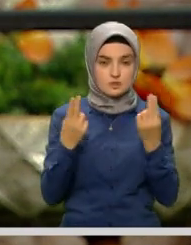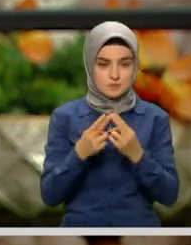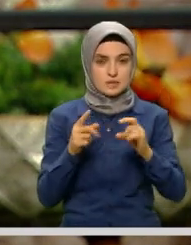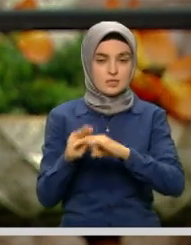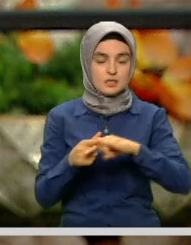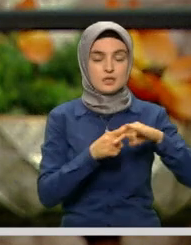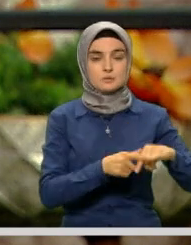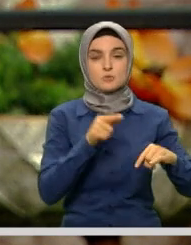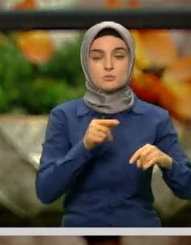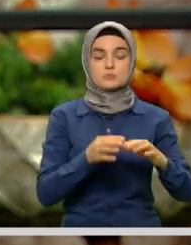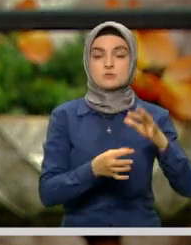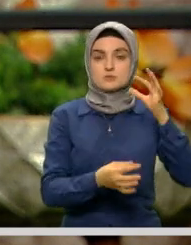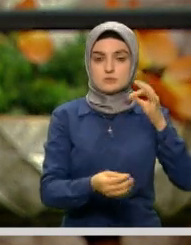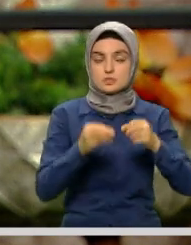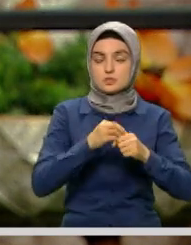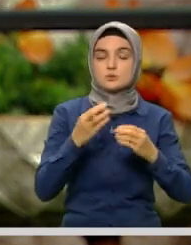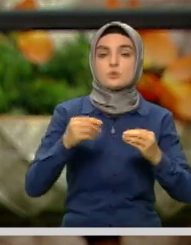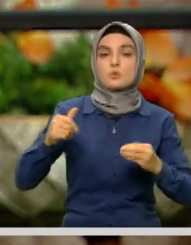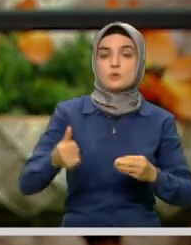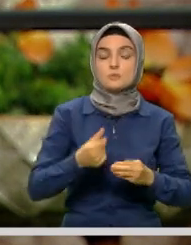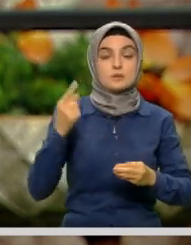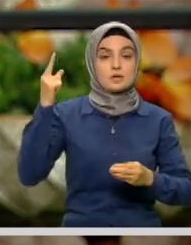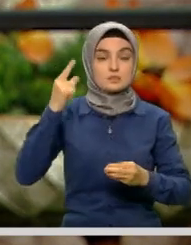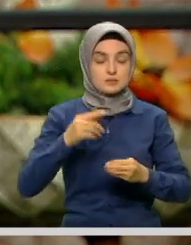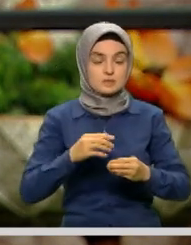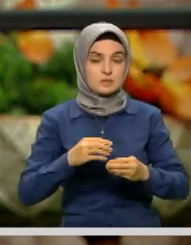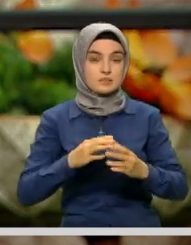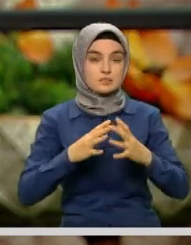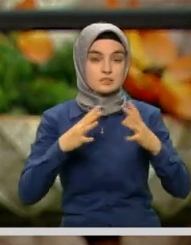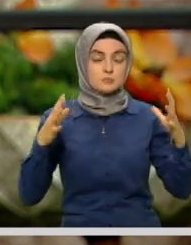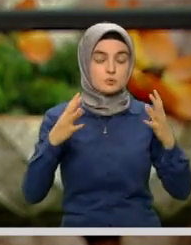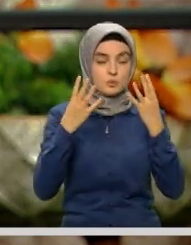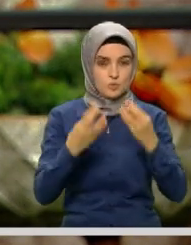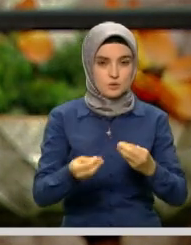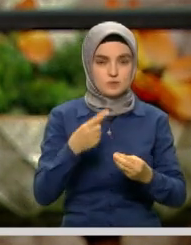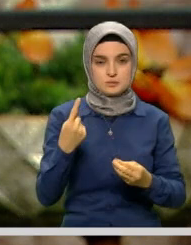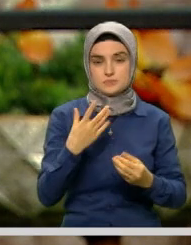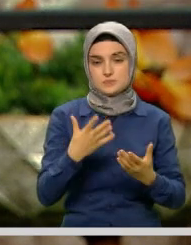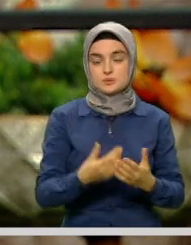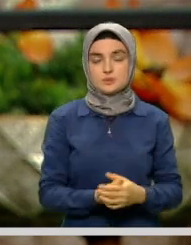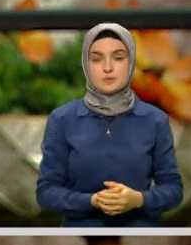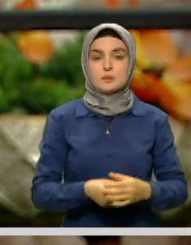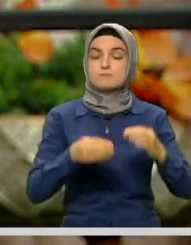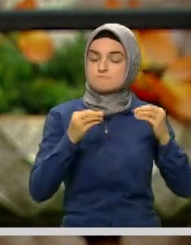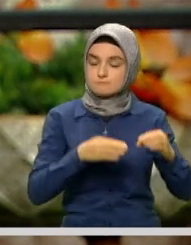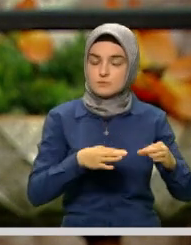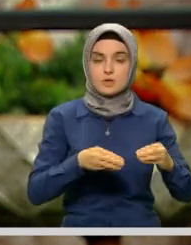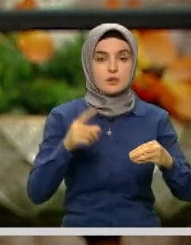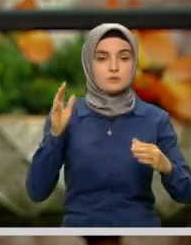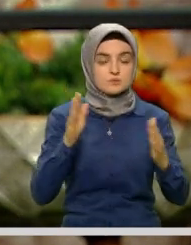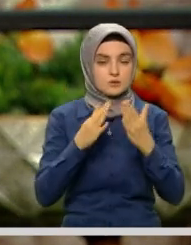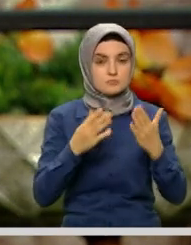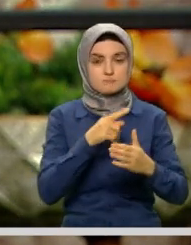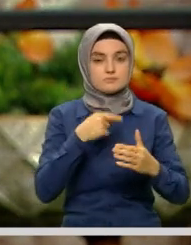evet. Ve bu insanı büyüten bir şey, Allah katında da büyüten bir şey. Yani bırakalım karşı taraf bizi affetmesin ya da karşı